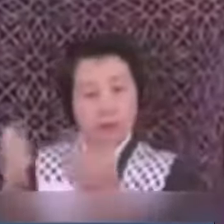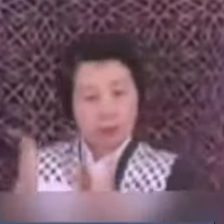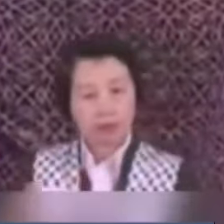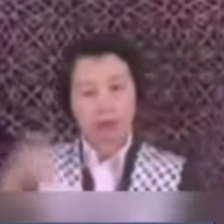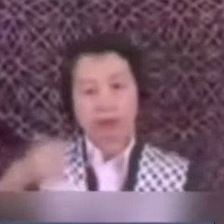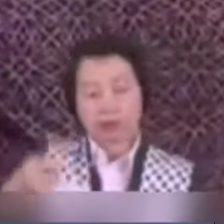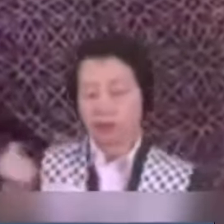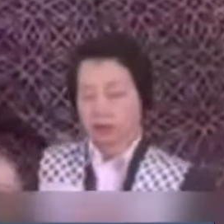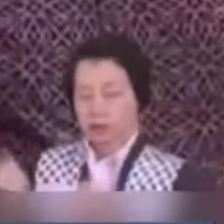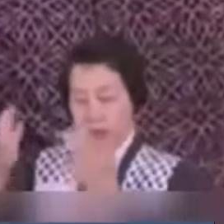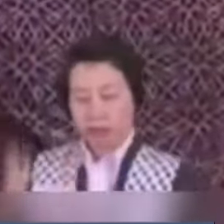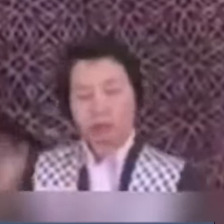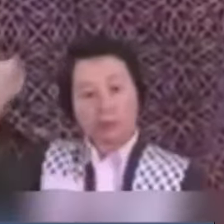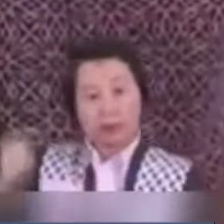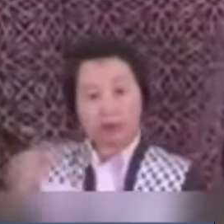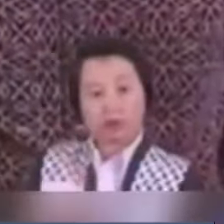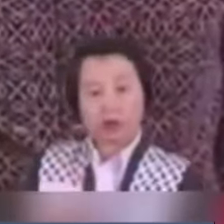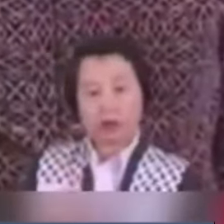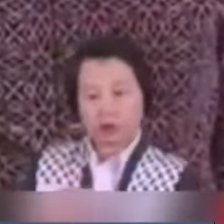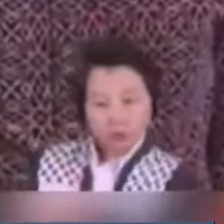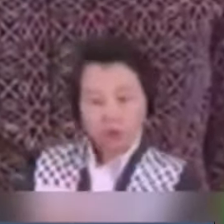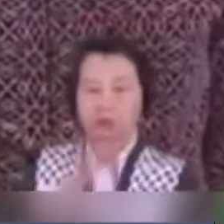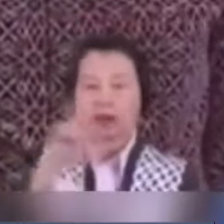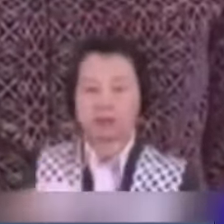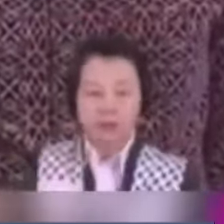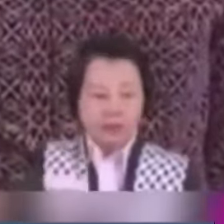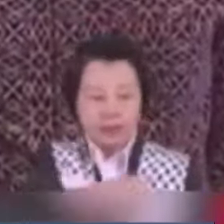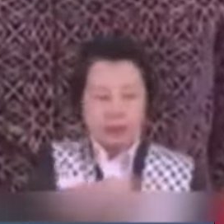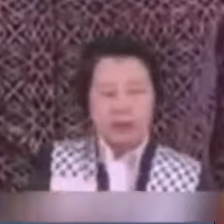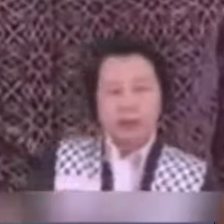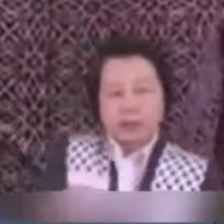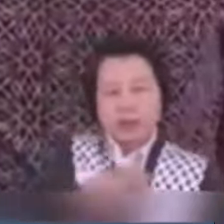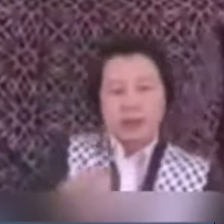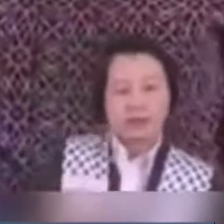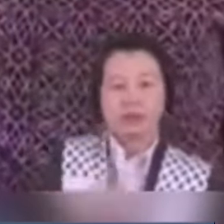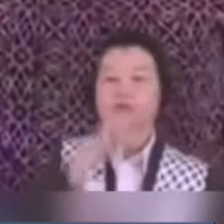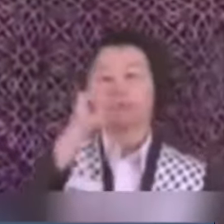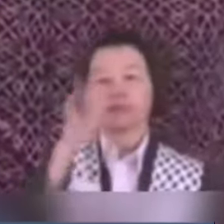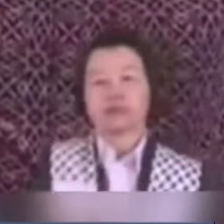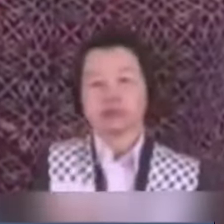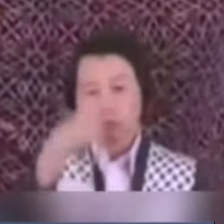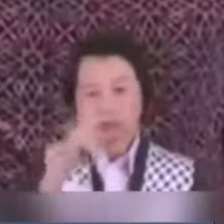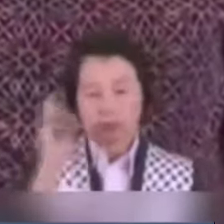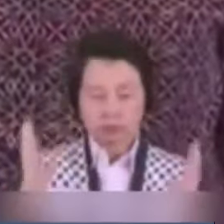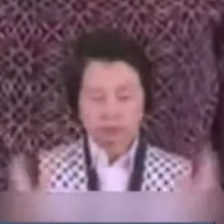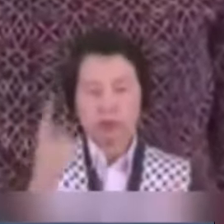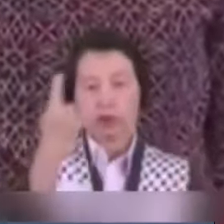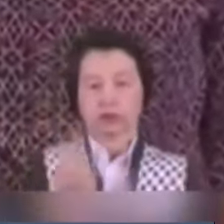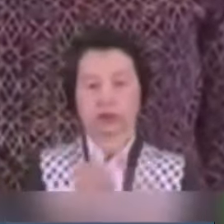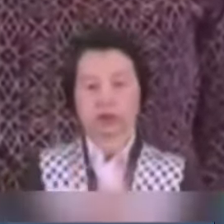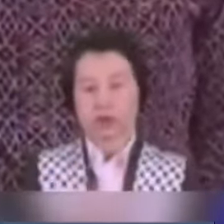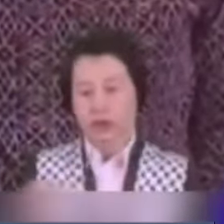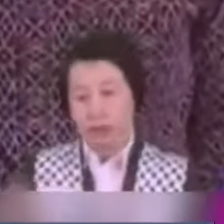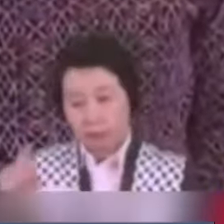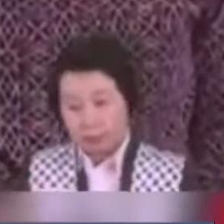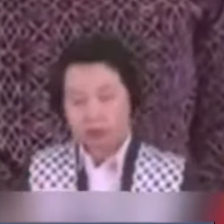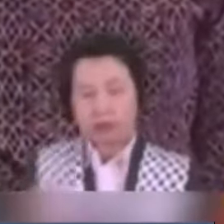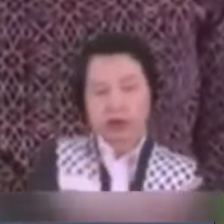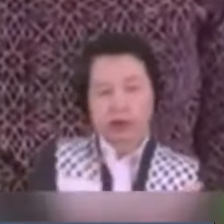heling ke buukai lalu 10% patut dibayar orang keuu pengawatang k bant